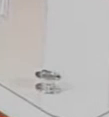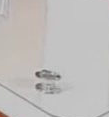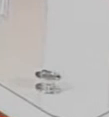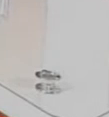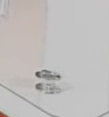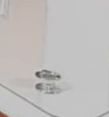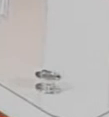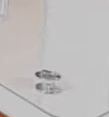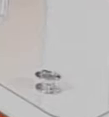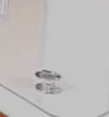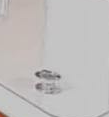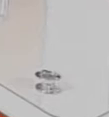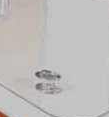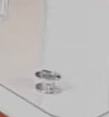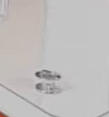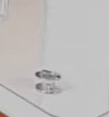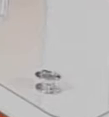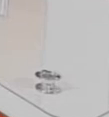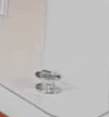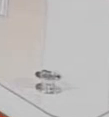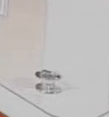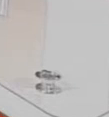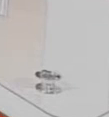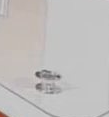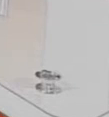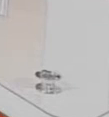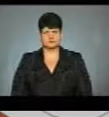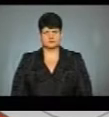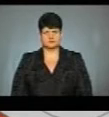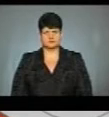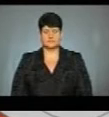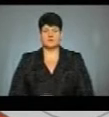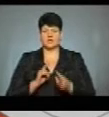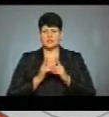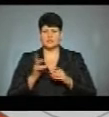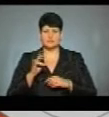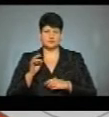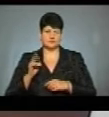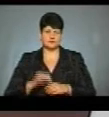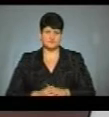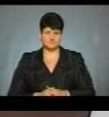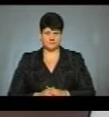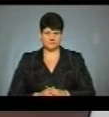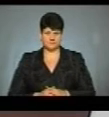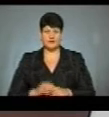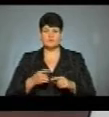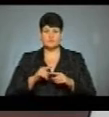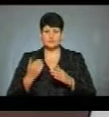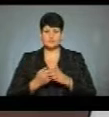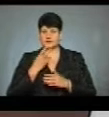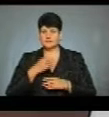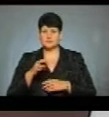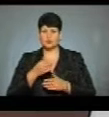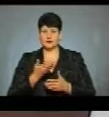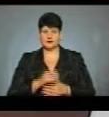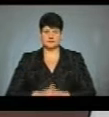Вітаю всіх, хто зараз з нами. Ви дивитесь новини у студії. Для вас працюють ведуча Анастасія Чечко і сурдоперекладач Надія Коцовська. І у цьому випуску дивіться